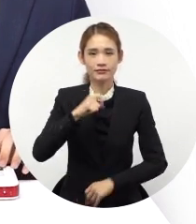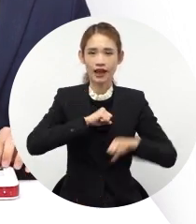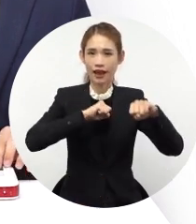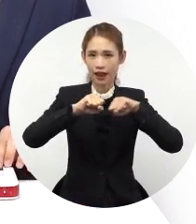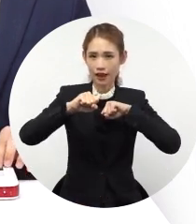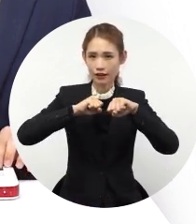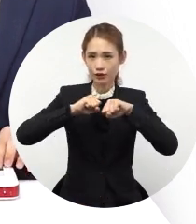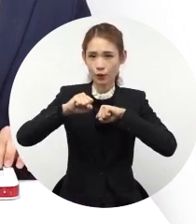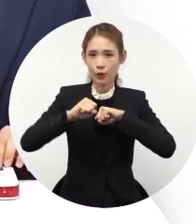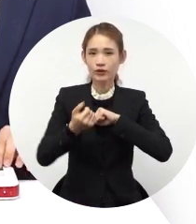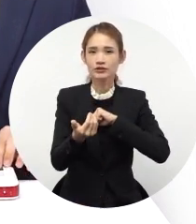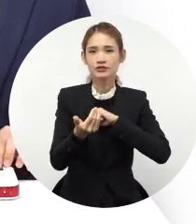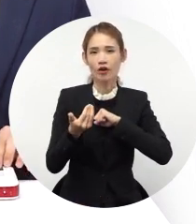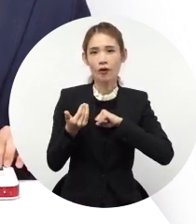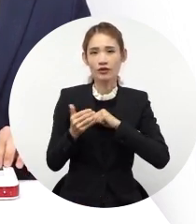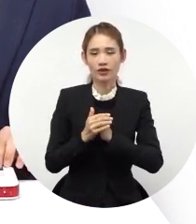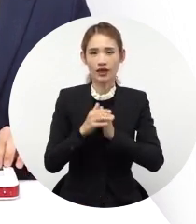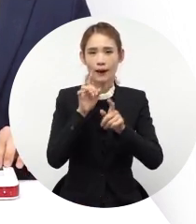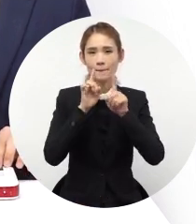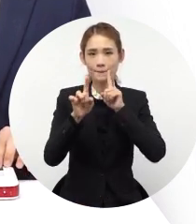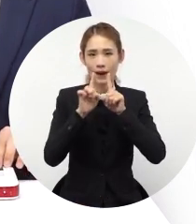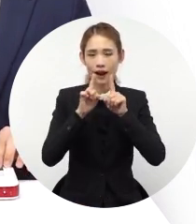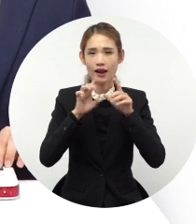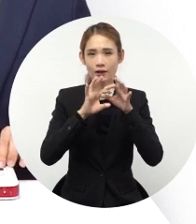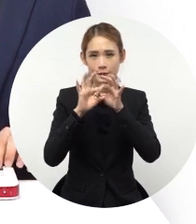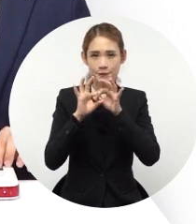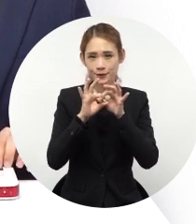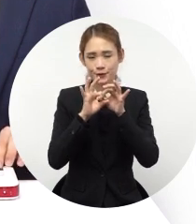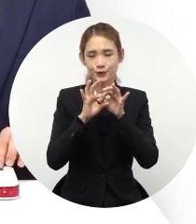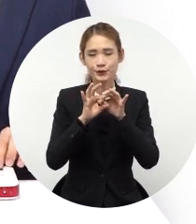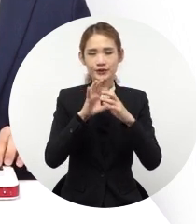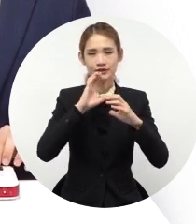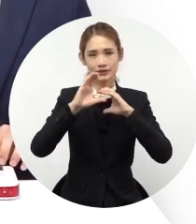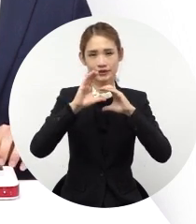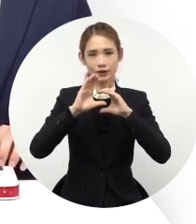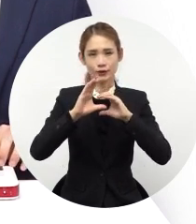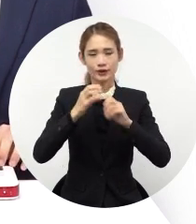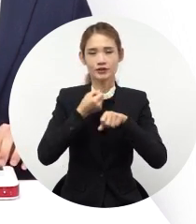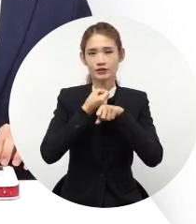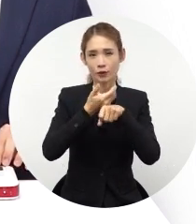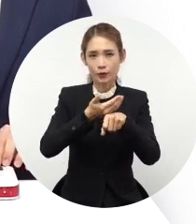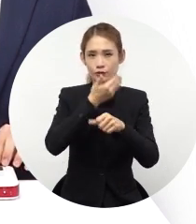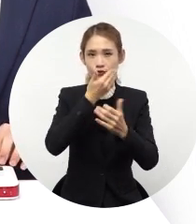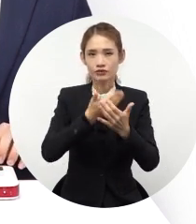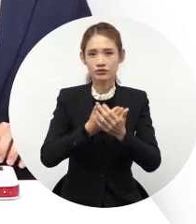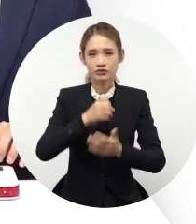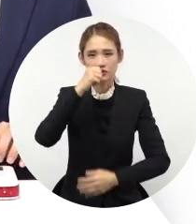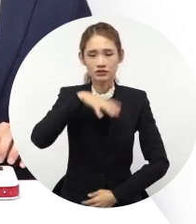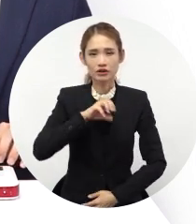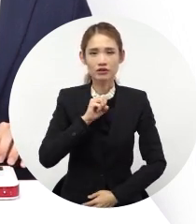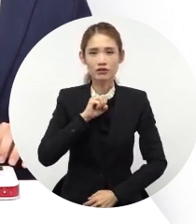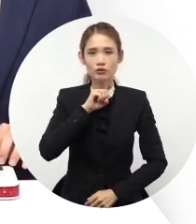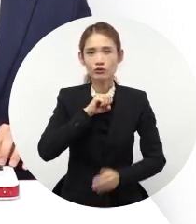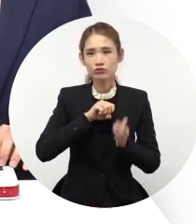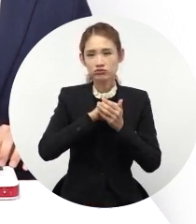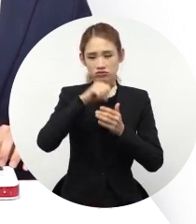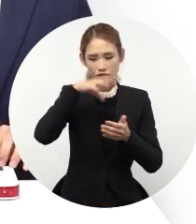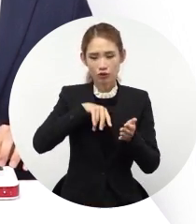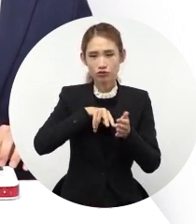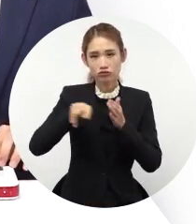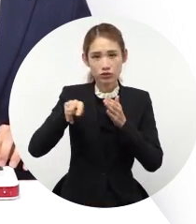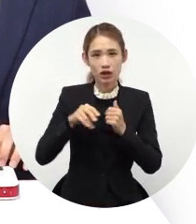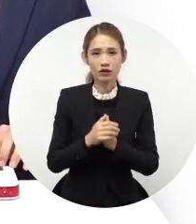다음으로는 행동하기 앞서서 말로 의사를 전달하는 게 중요합니다. 그냥 휙